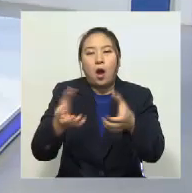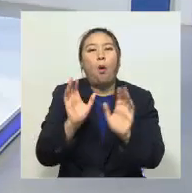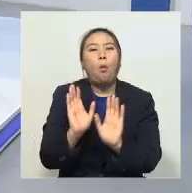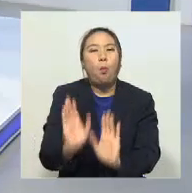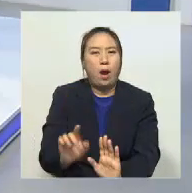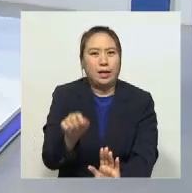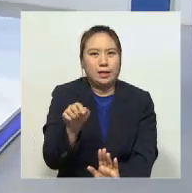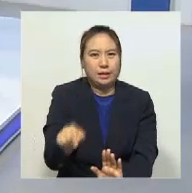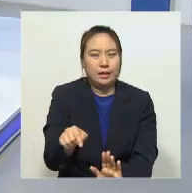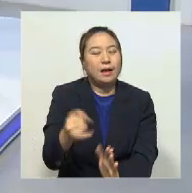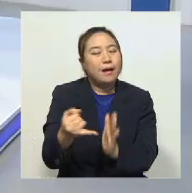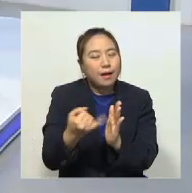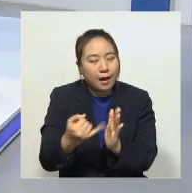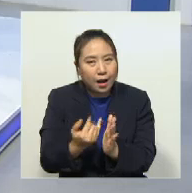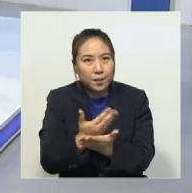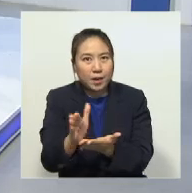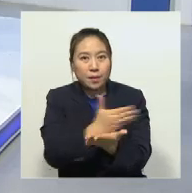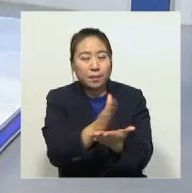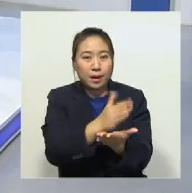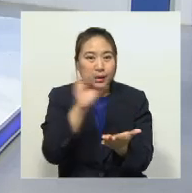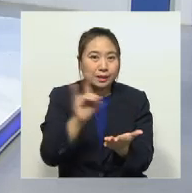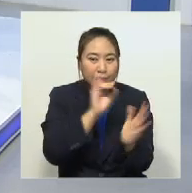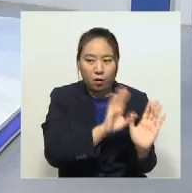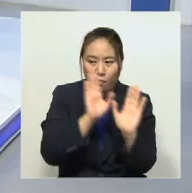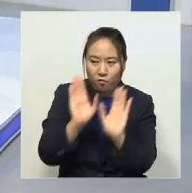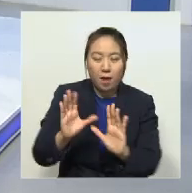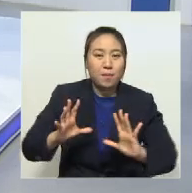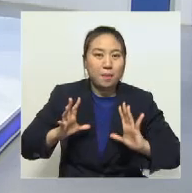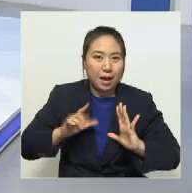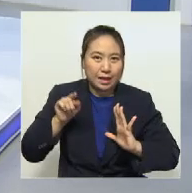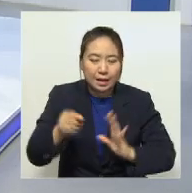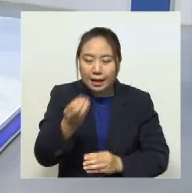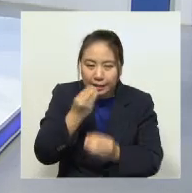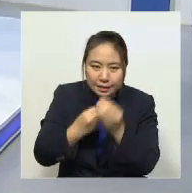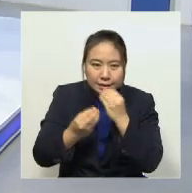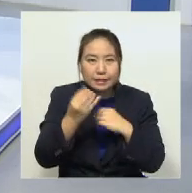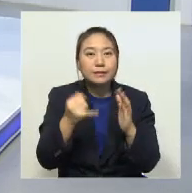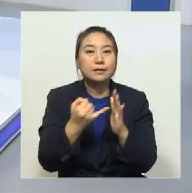ที่จะกระจายในการให้สัตว์ที่นำมาไว้ในศูนย์พักพิงนั้นได้กินครับ